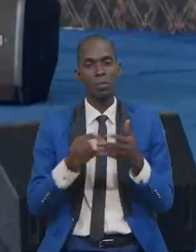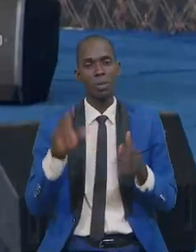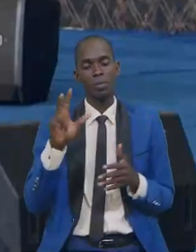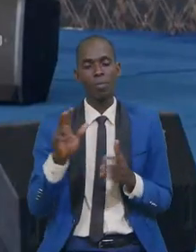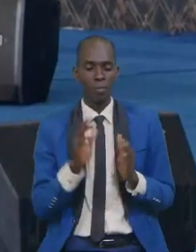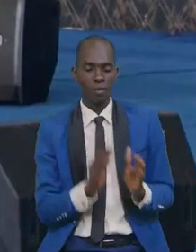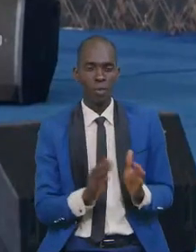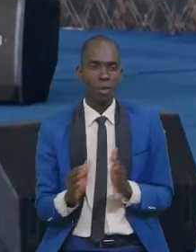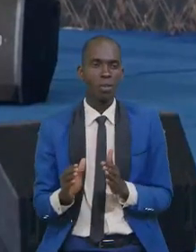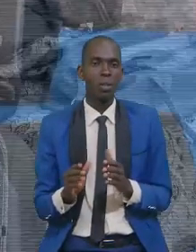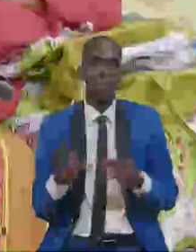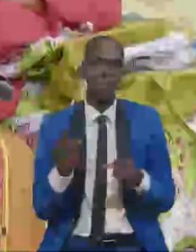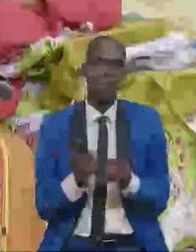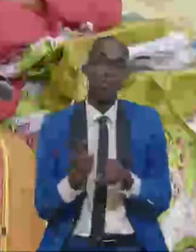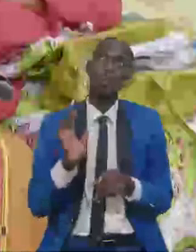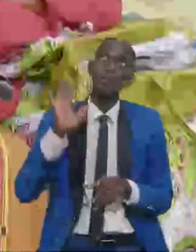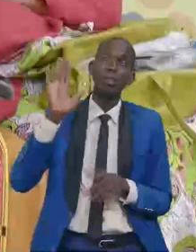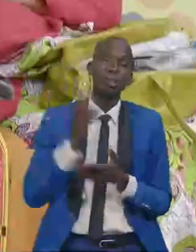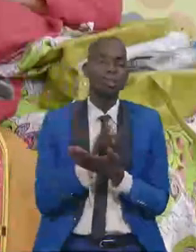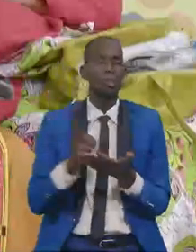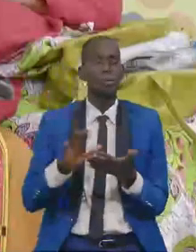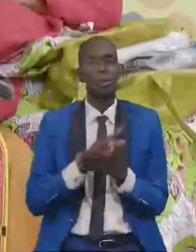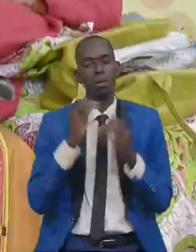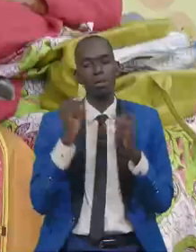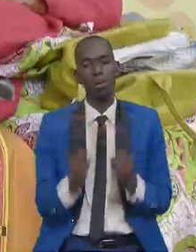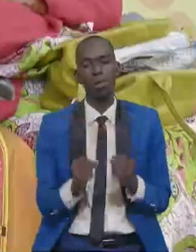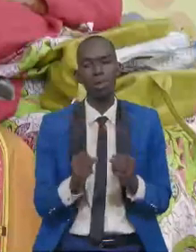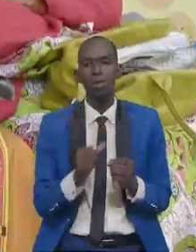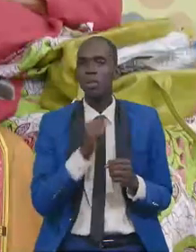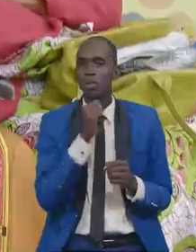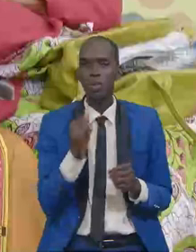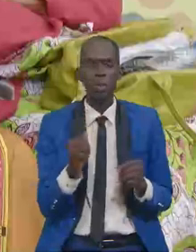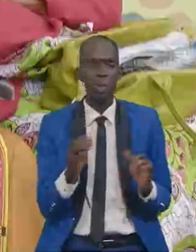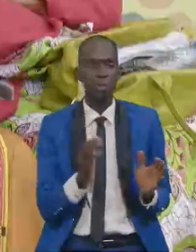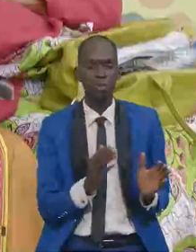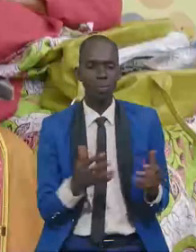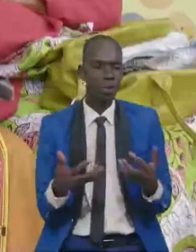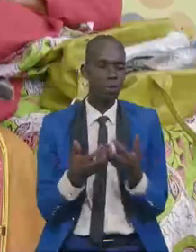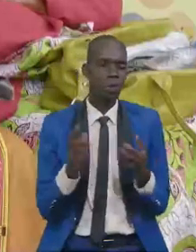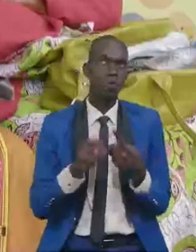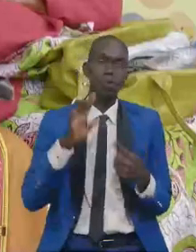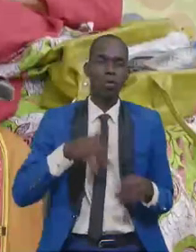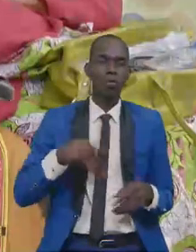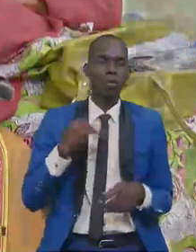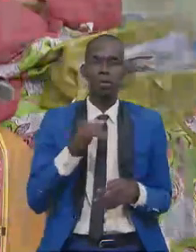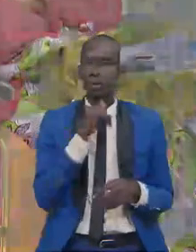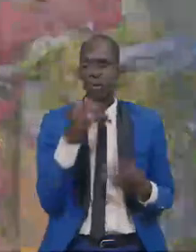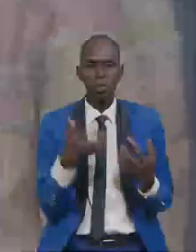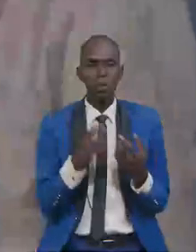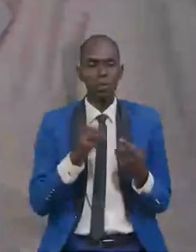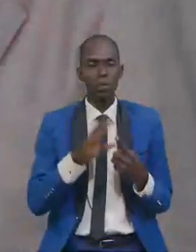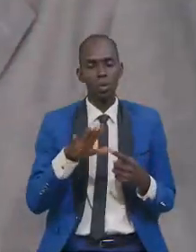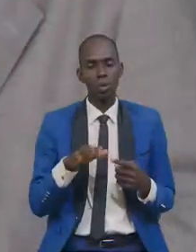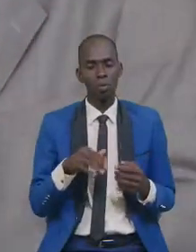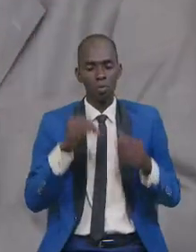3. Comme sa divine puissance. Ce n'est pas selon tes sentiments, pas selon